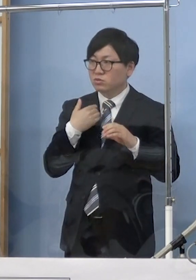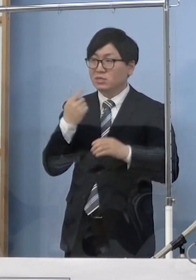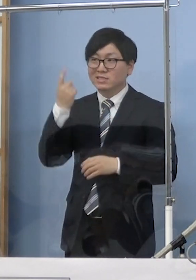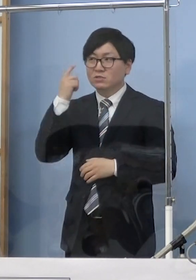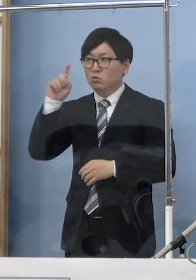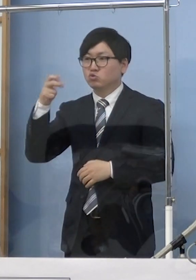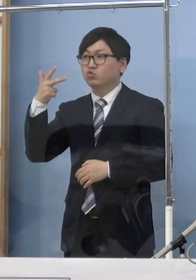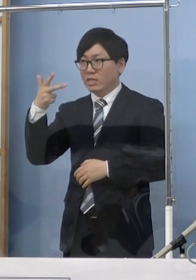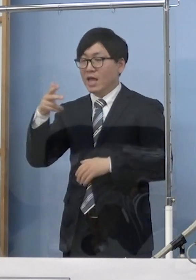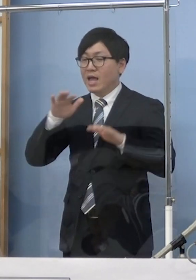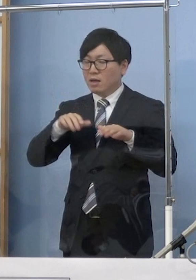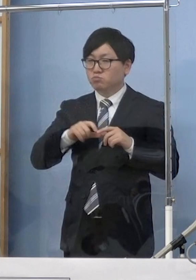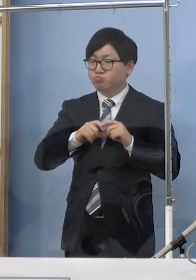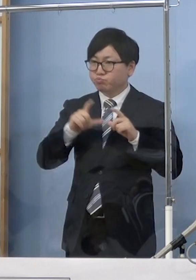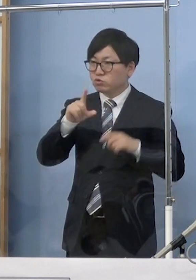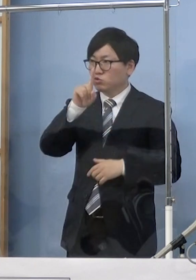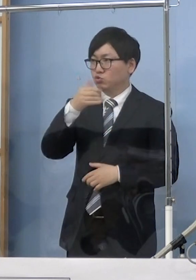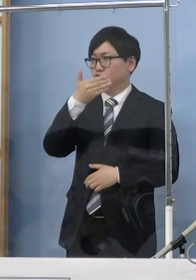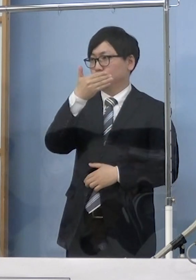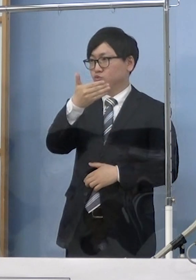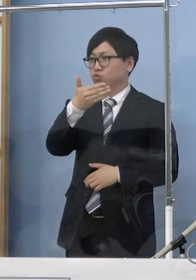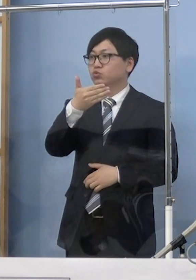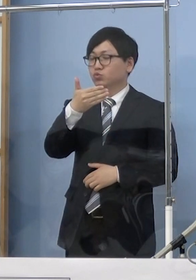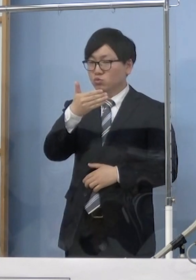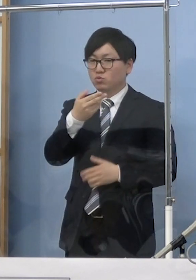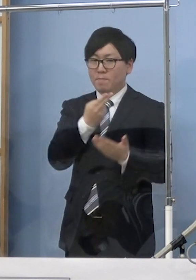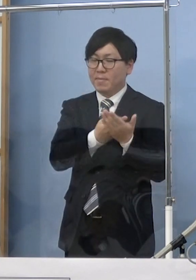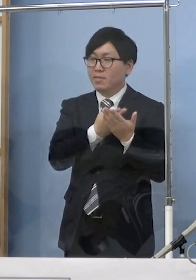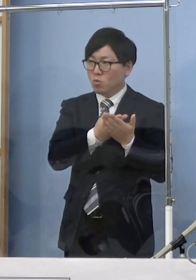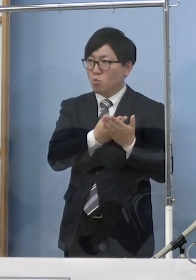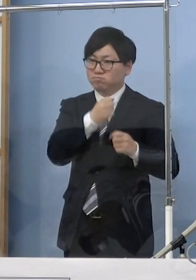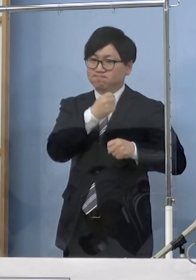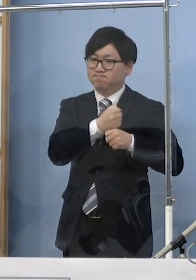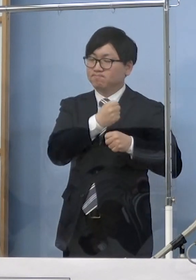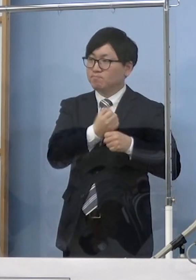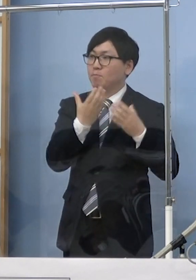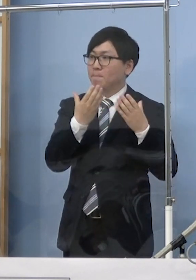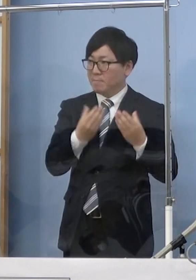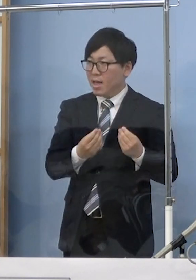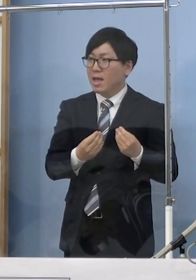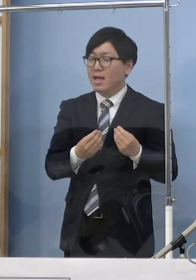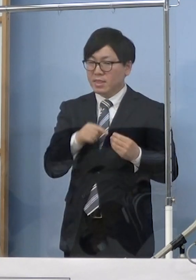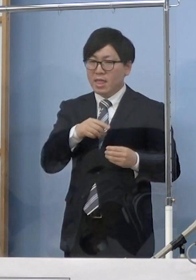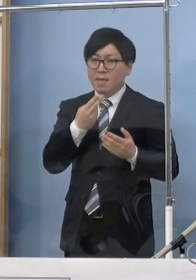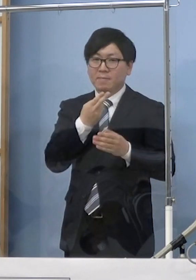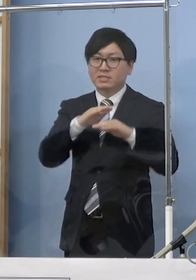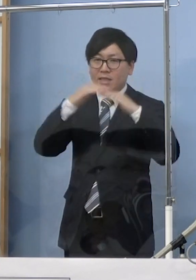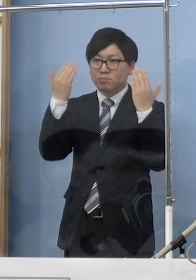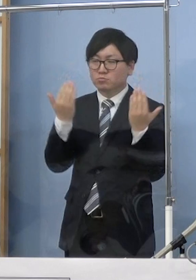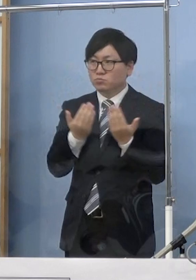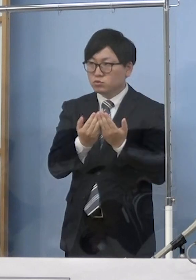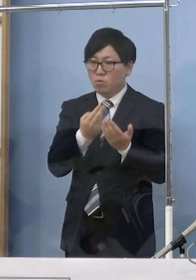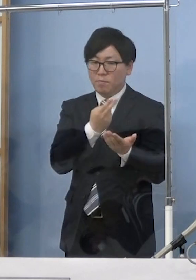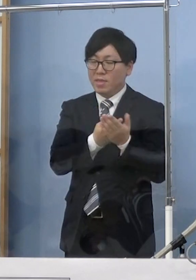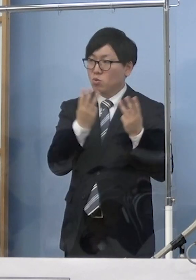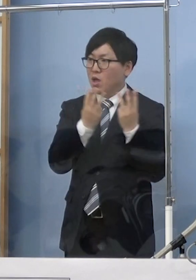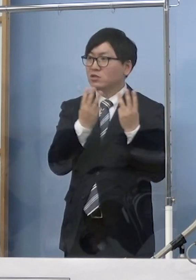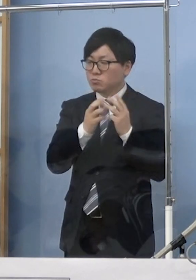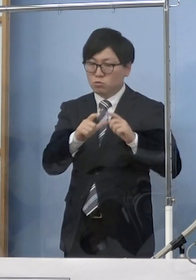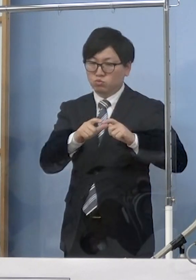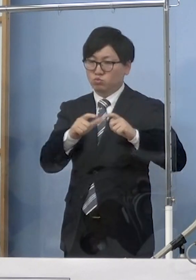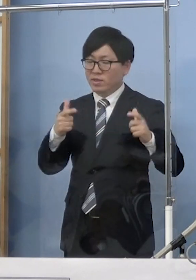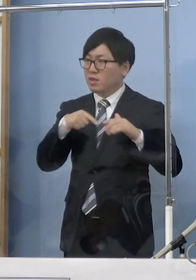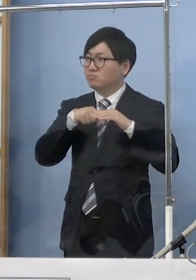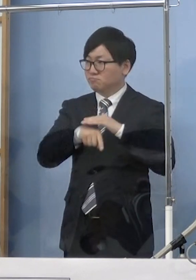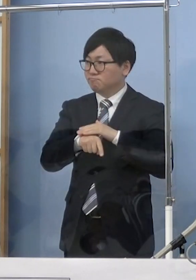床確保だったんですが、19床確保していただいたことによって分母が変わるということになりますように、まあ、